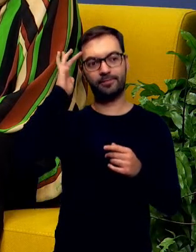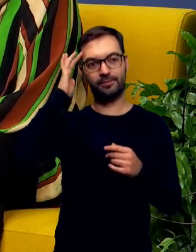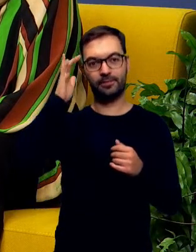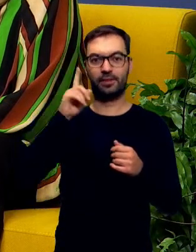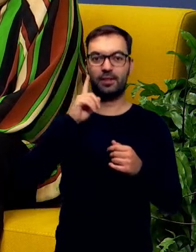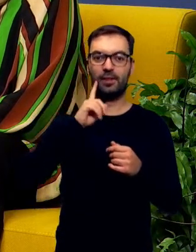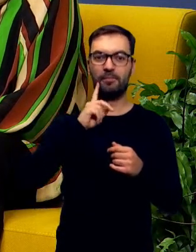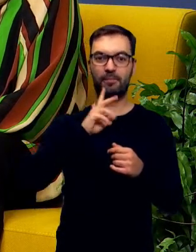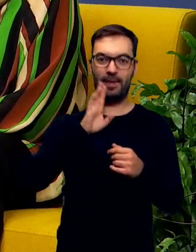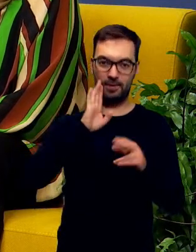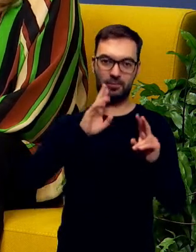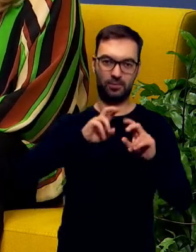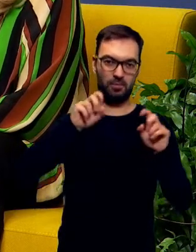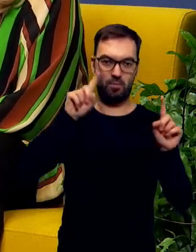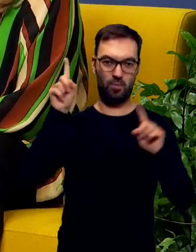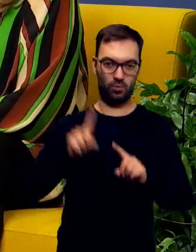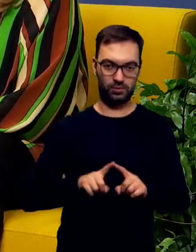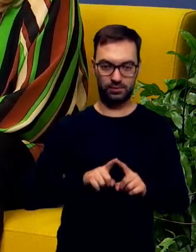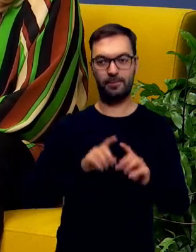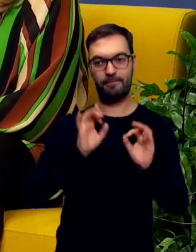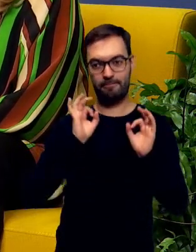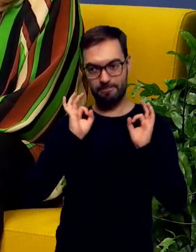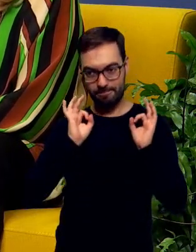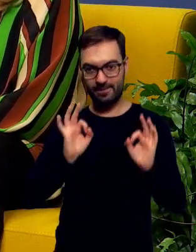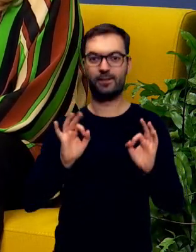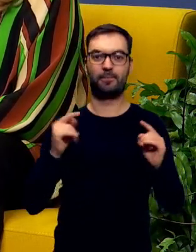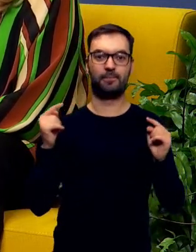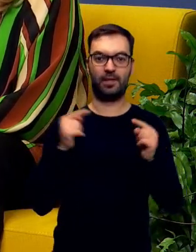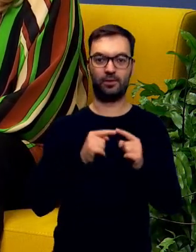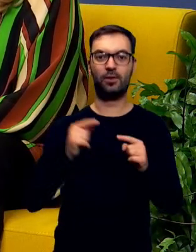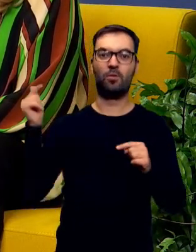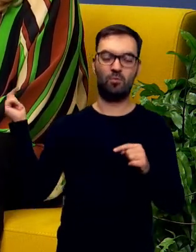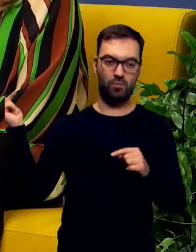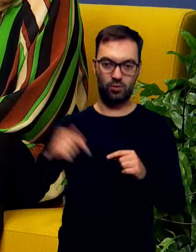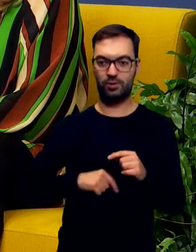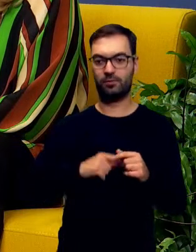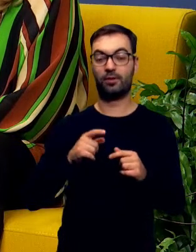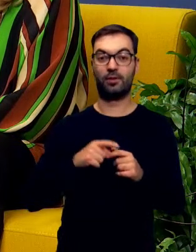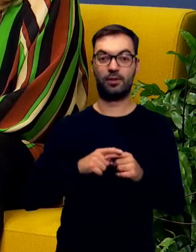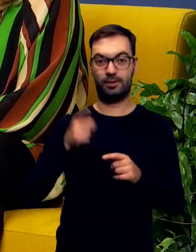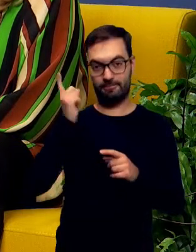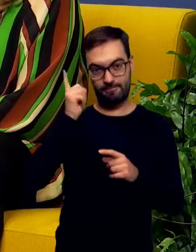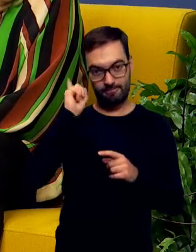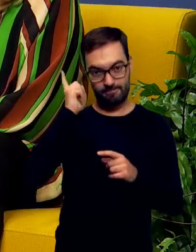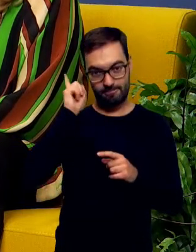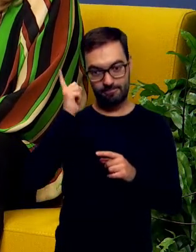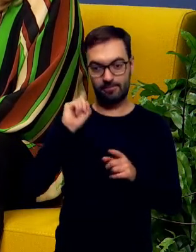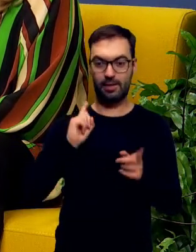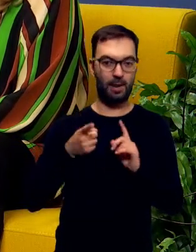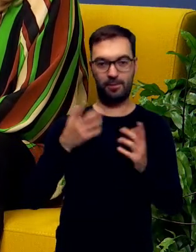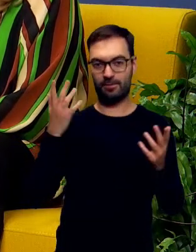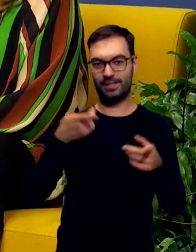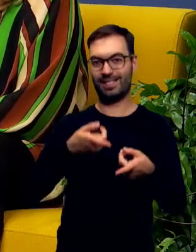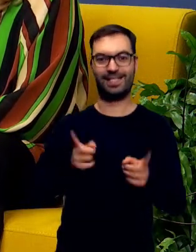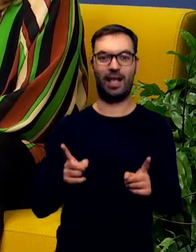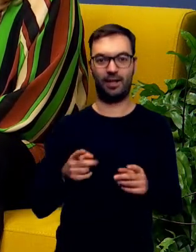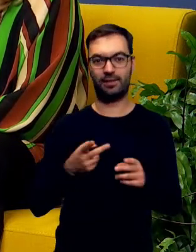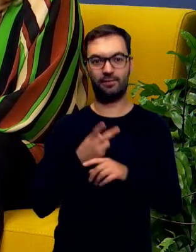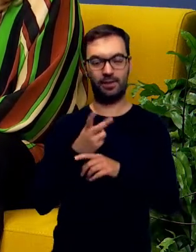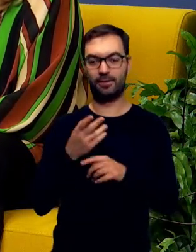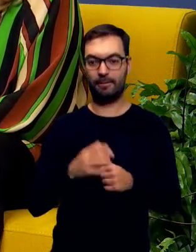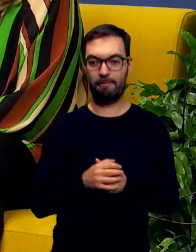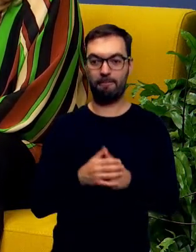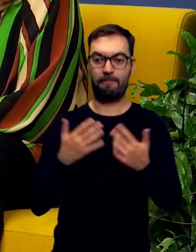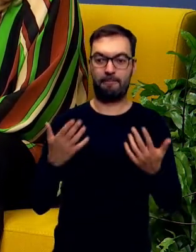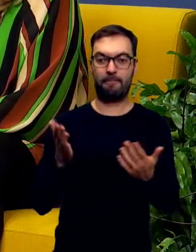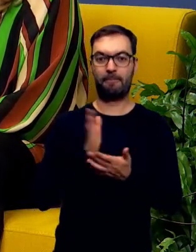to prawdopodobieństwo wystąpienia burz i prognoza będzie na tyle trafna, że trzeba tym paluchem pogrozić albo w ogóle zakazać wejścia.